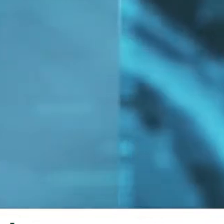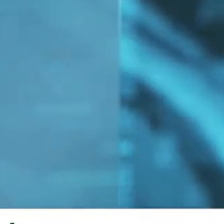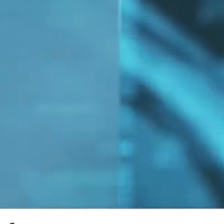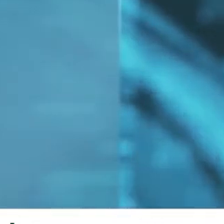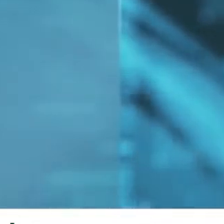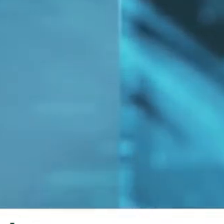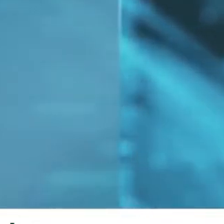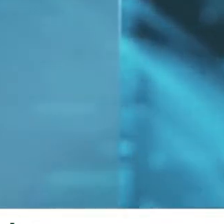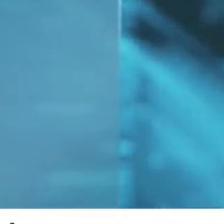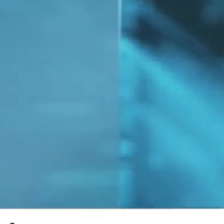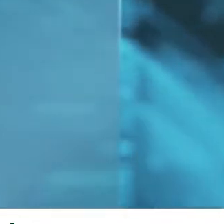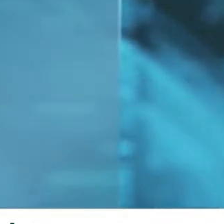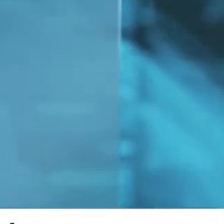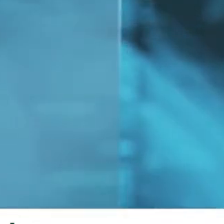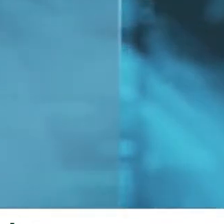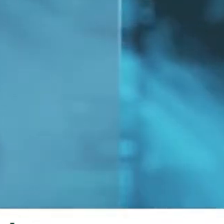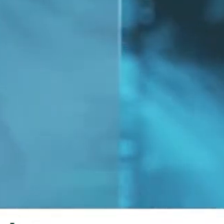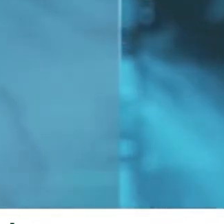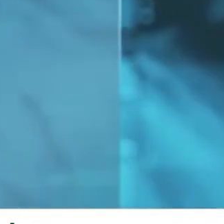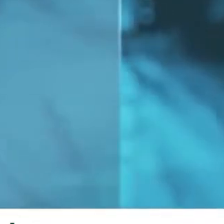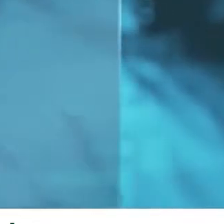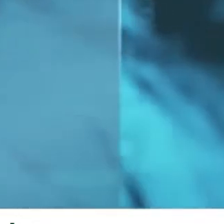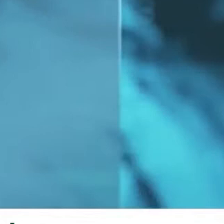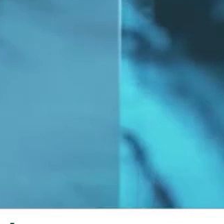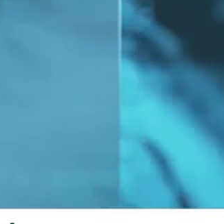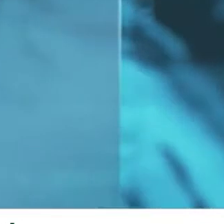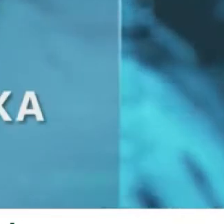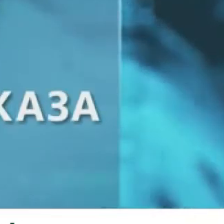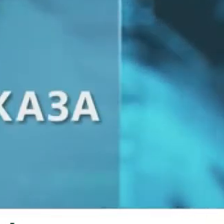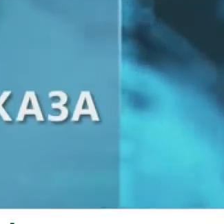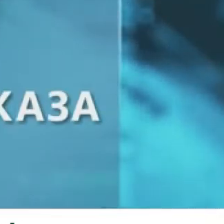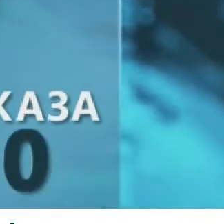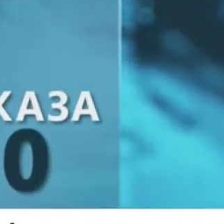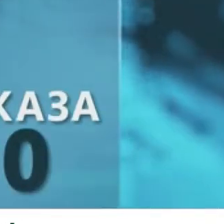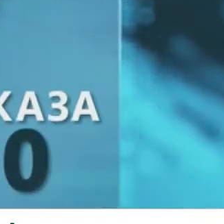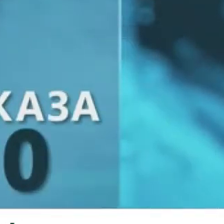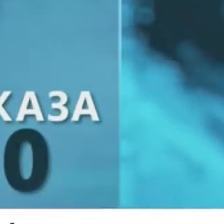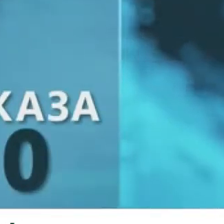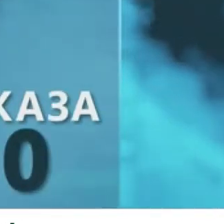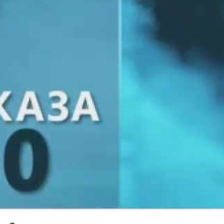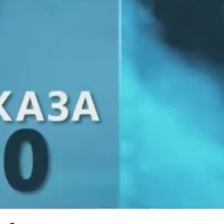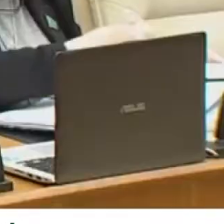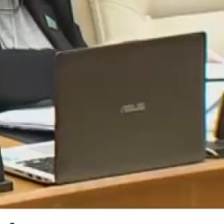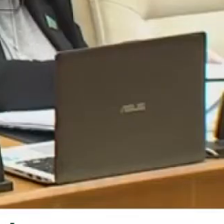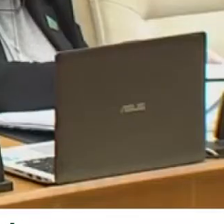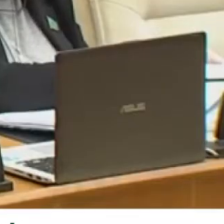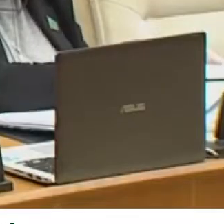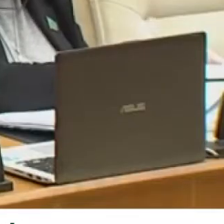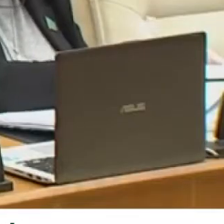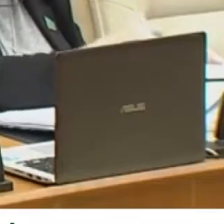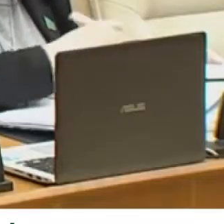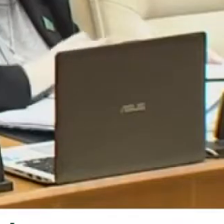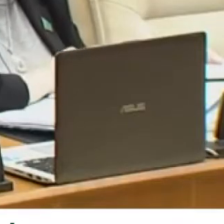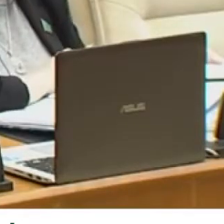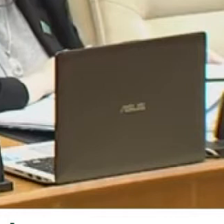тіркелген. Олардың 2,5 мыңы қылмыстық, 30 мыңнан астамына әкімшілік жаза тағайындалған. Ал қалғаны кешірім берген. Енді заңдағы ұсынысқа